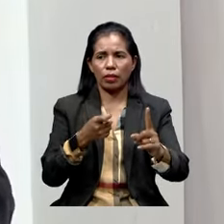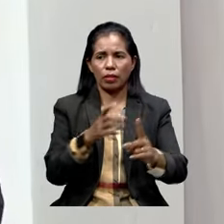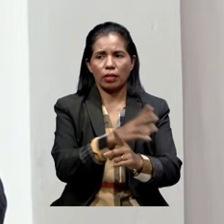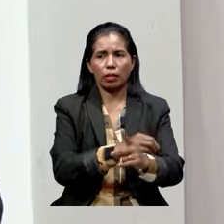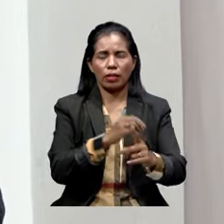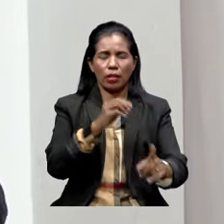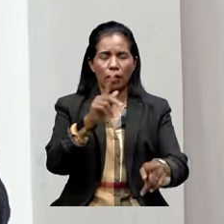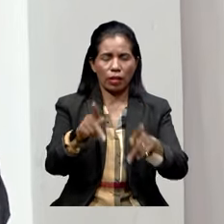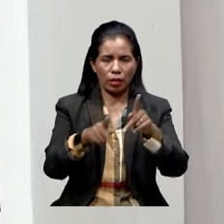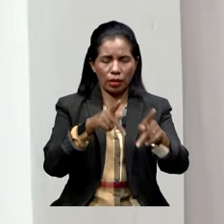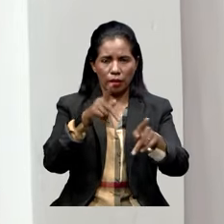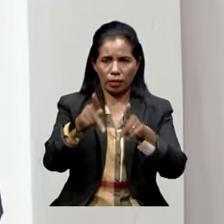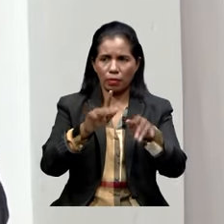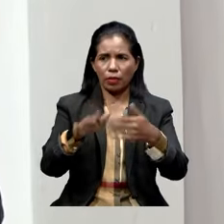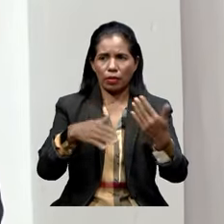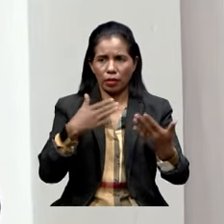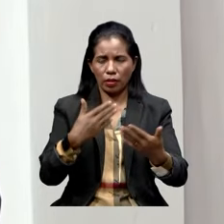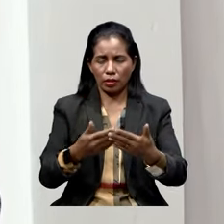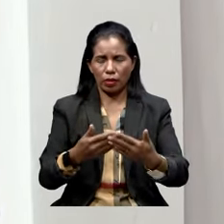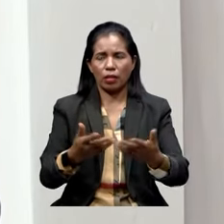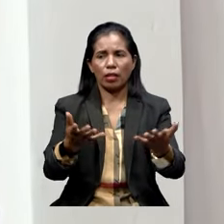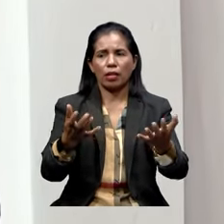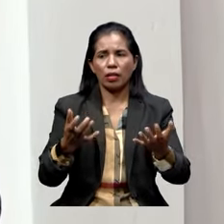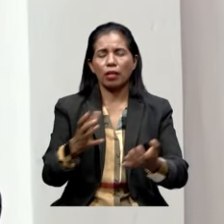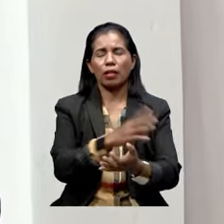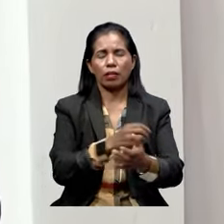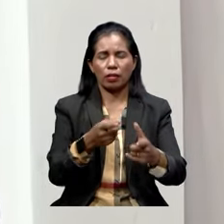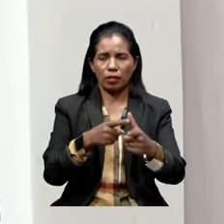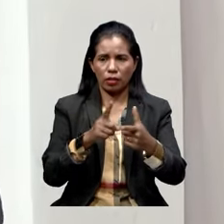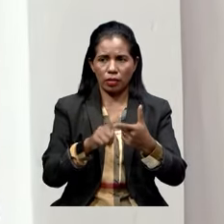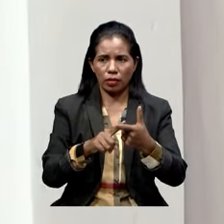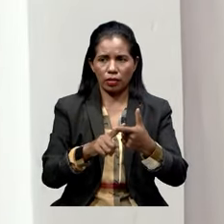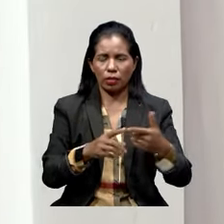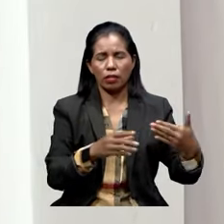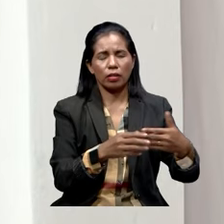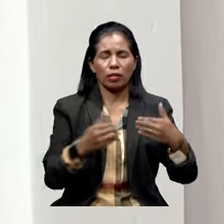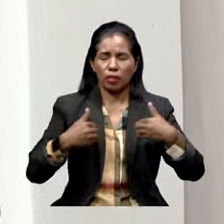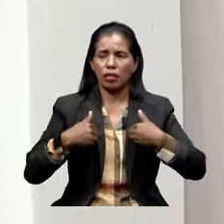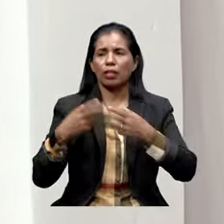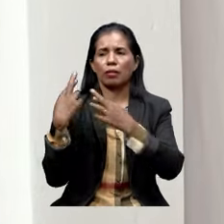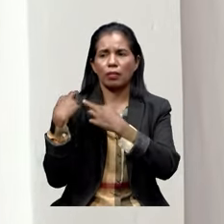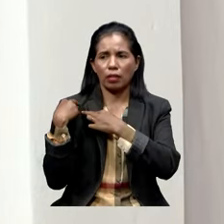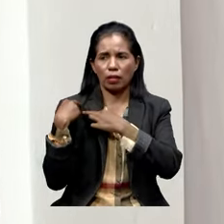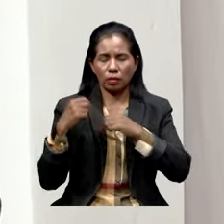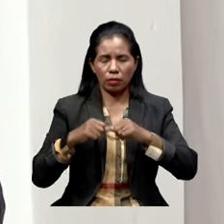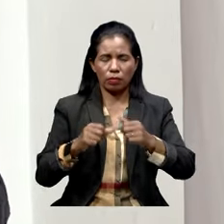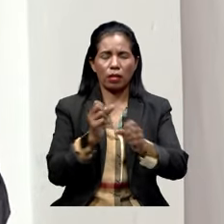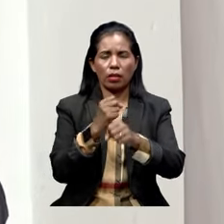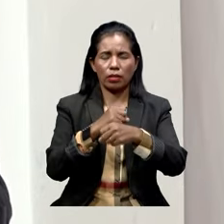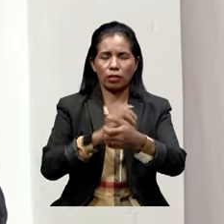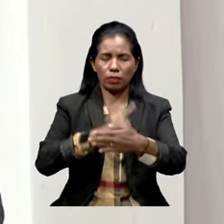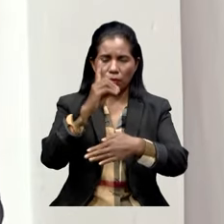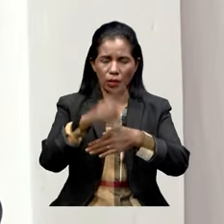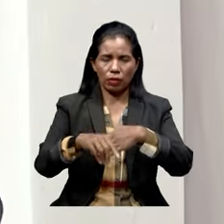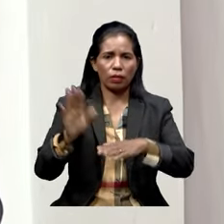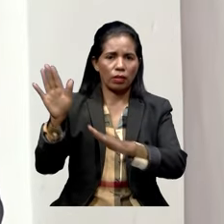pejabat-pejabat yang memegang portfolio atau pertanggungjawaban untuk memajukan pedesaan.